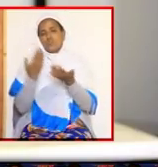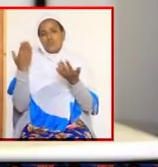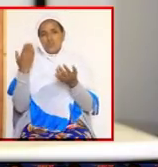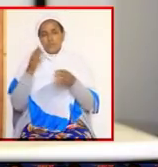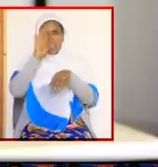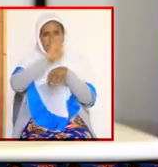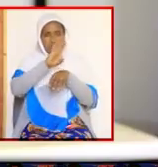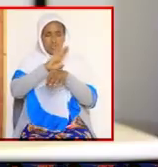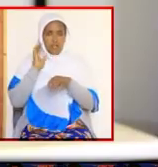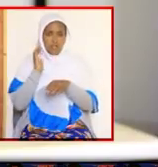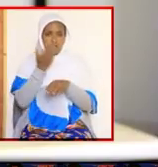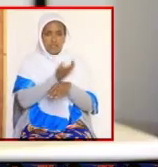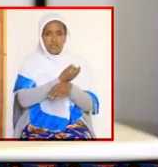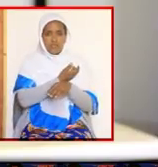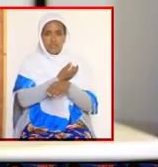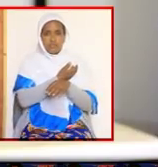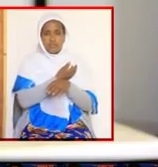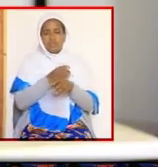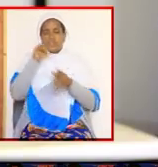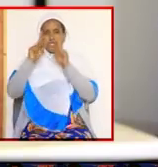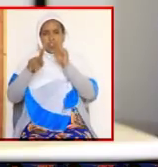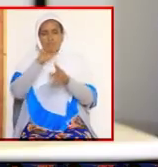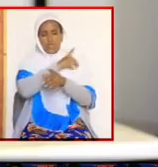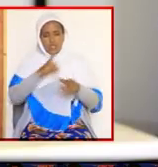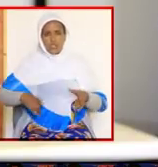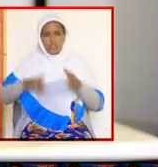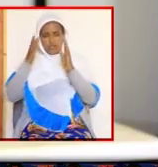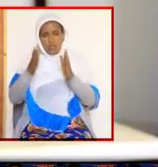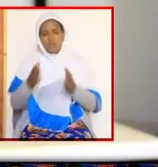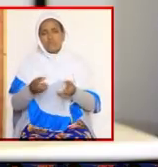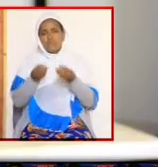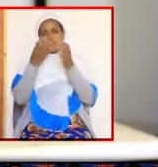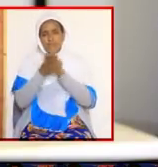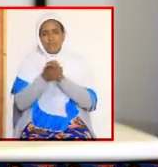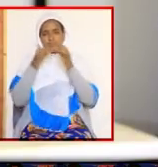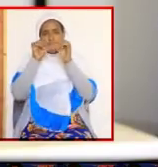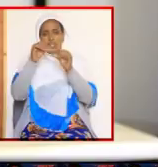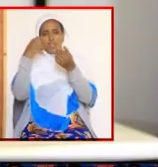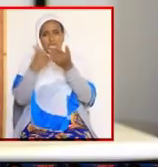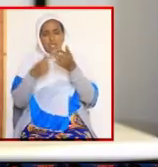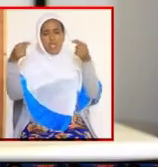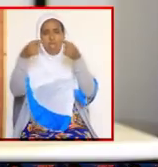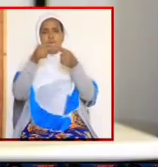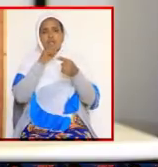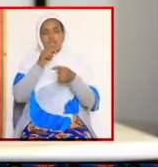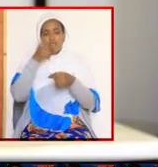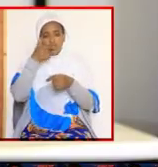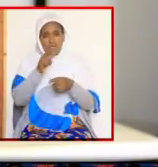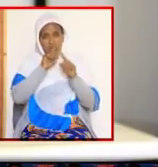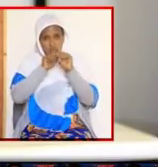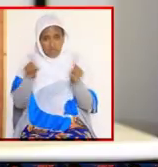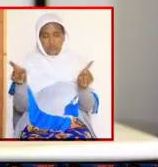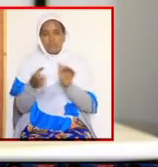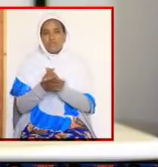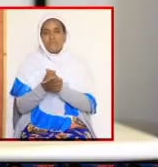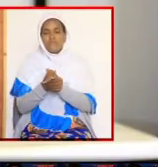ምንኛ ቤተ ክርስቲያናችን ህዝበ ክርስቲያኑን በተገለገለ ነበር እላለሁ ብዙ ጊዜ። ይህ አልገናኝ እያለ ግን